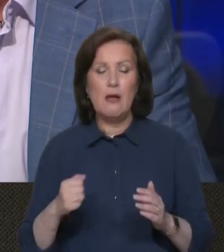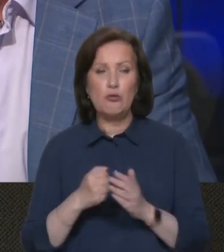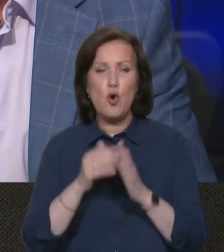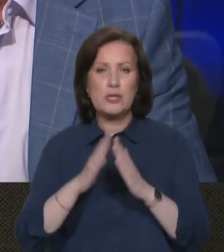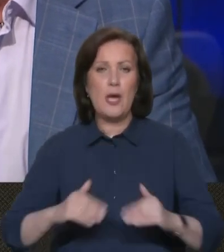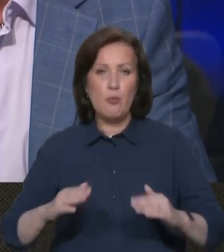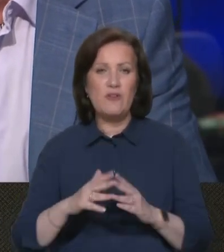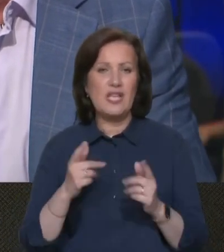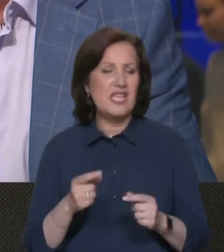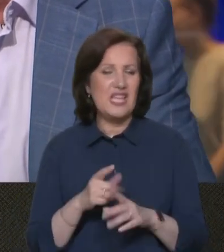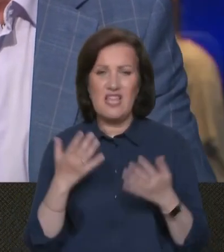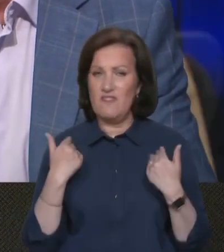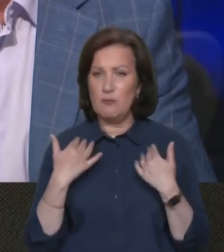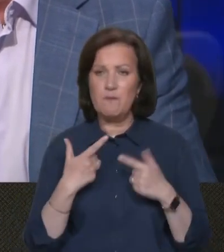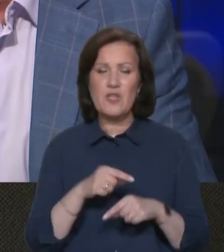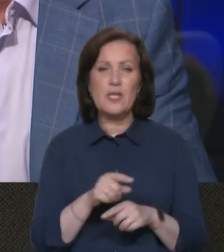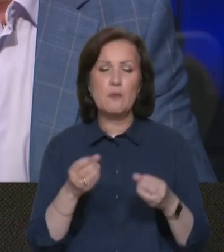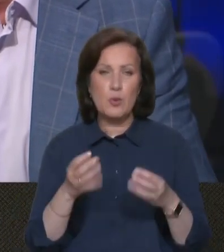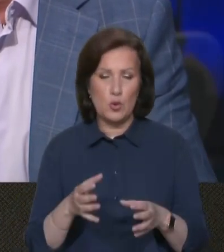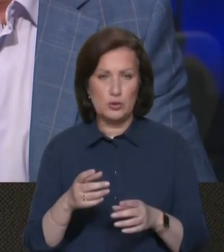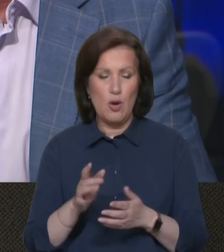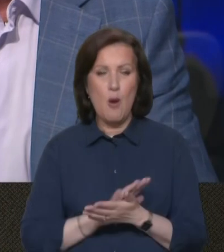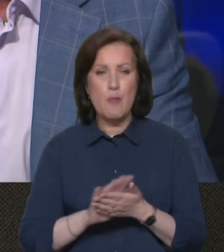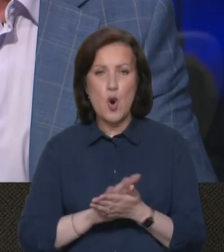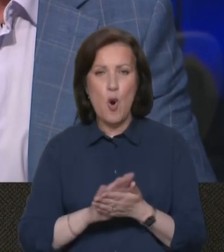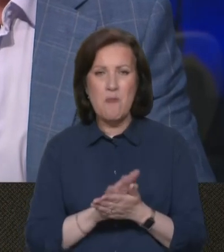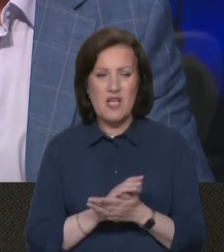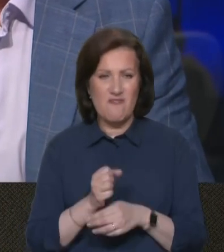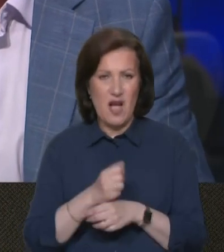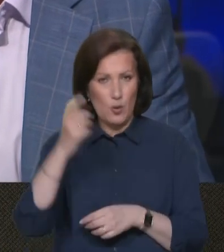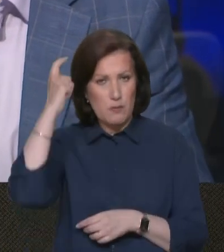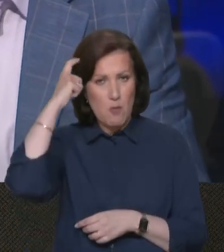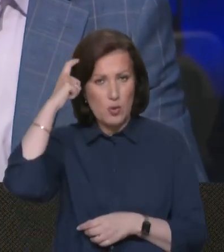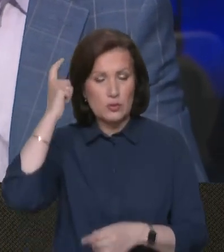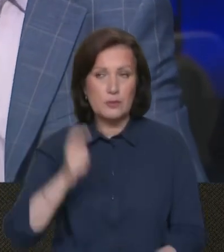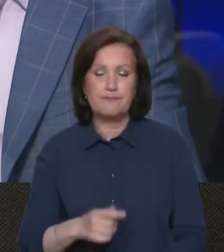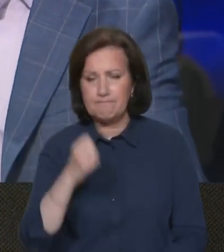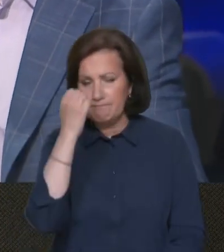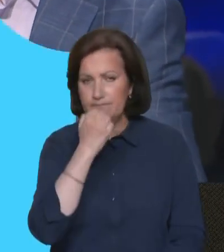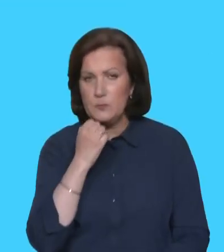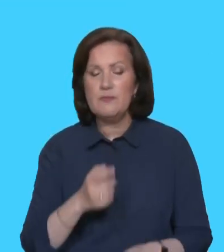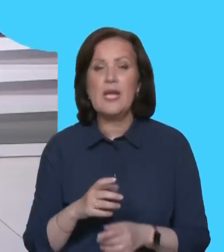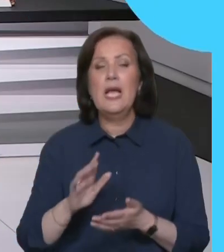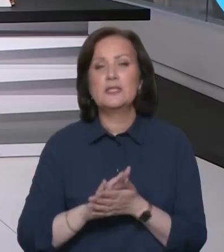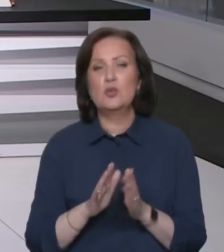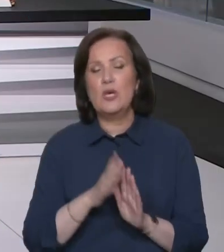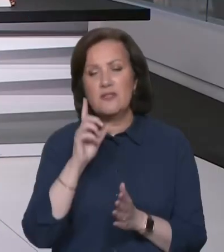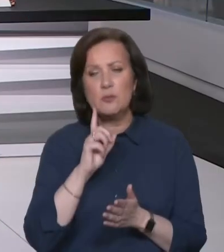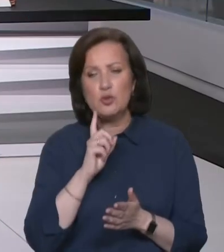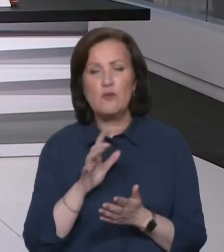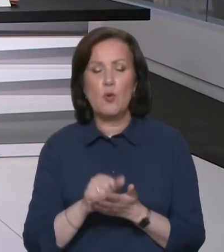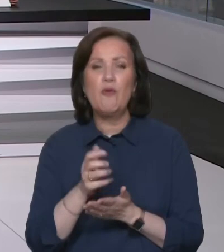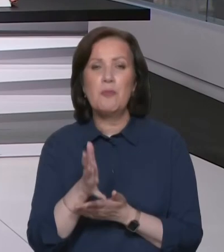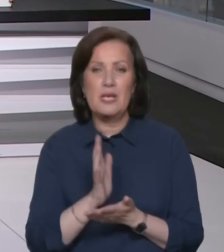таборів, де вони не відпочивають, а де їм просто промивають мозок. Дякую, пане Іване. Ситуація в тимчасово окупованому